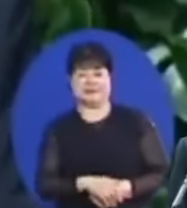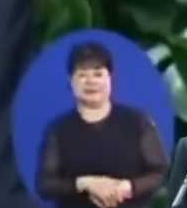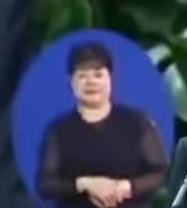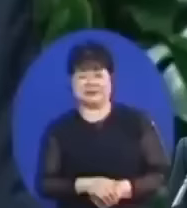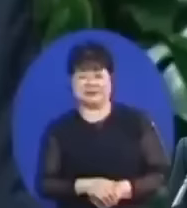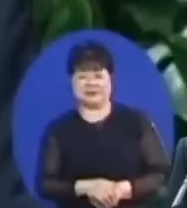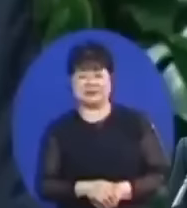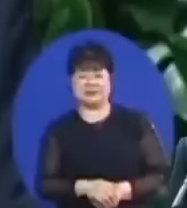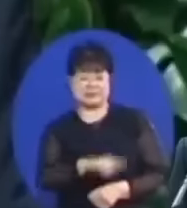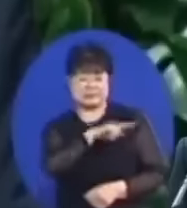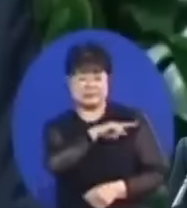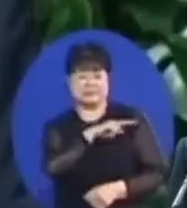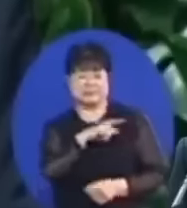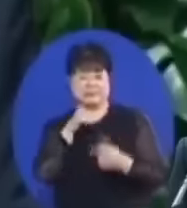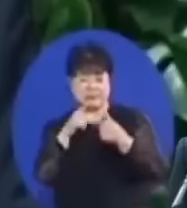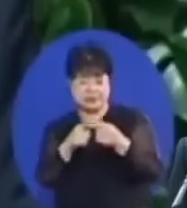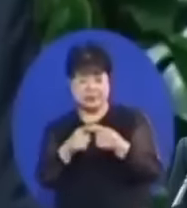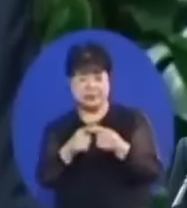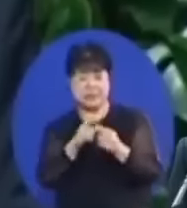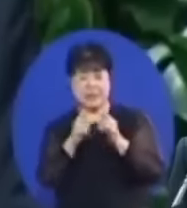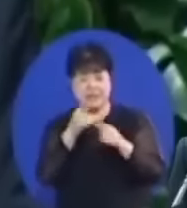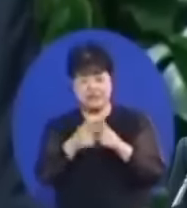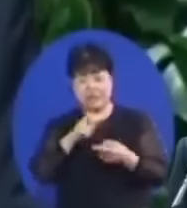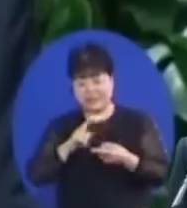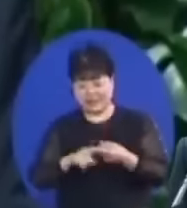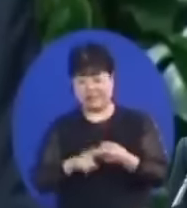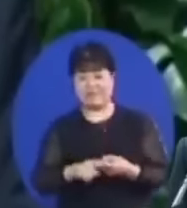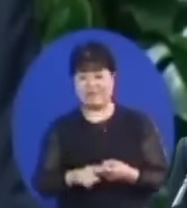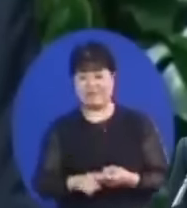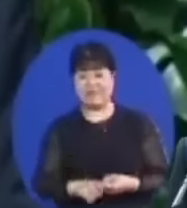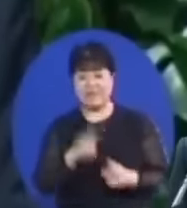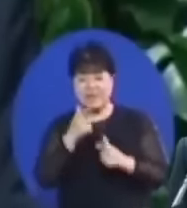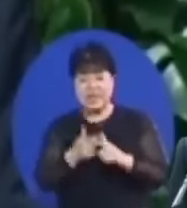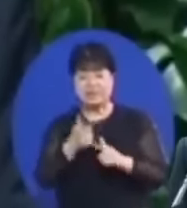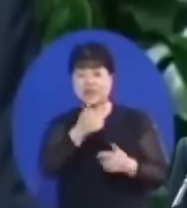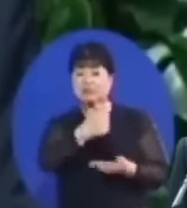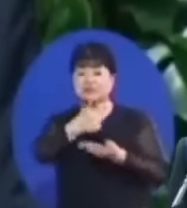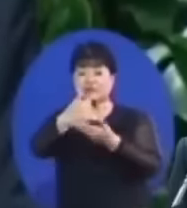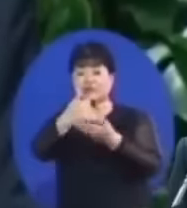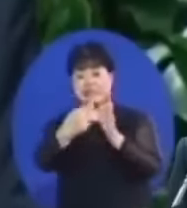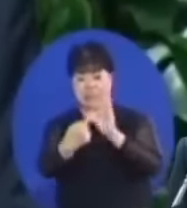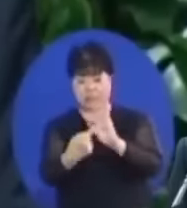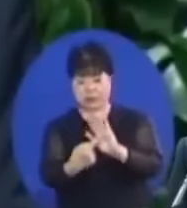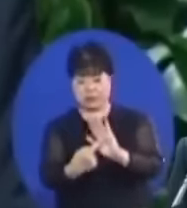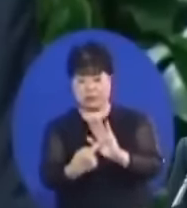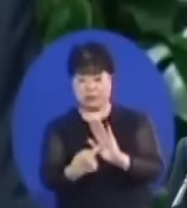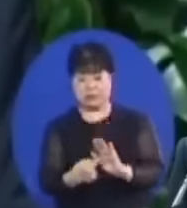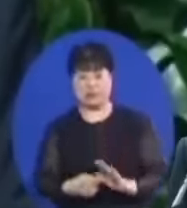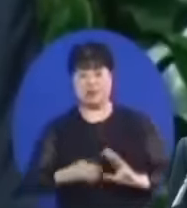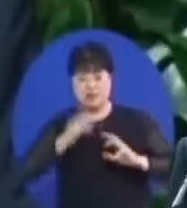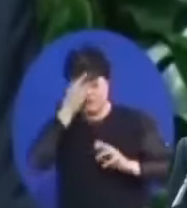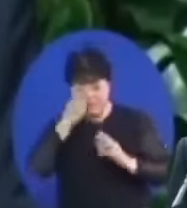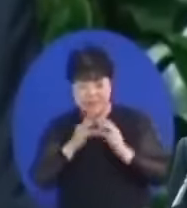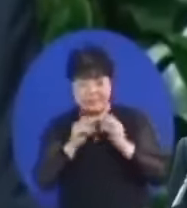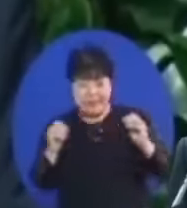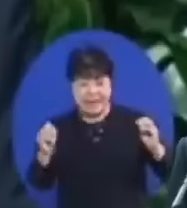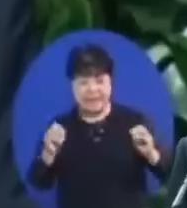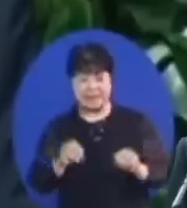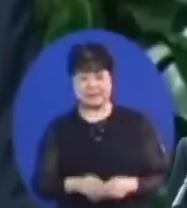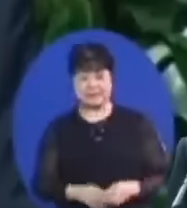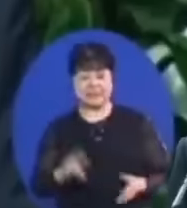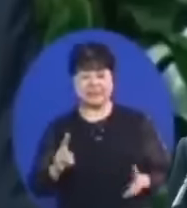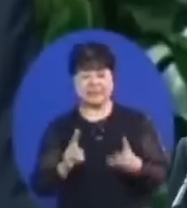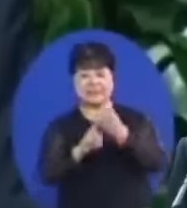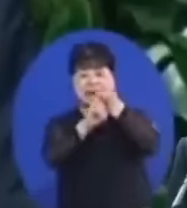토핑이 예수에 대한 이야기였었습니다. 나사렛 예수라는 분이 나타나셔서 온 유대 땅에 다니면서